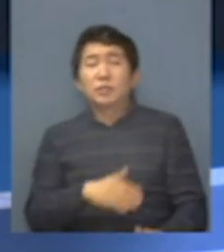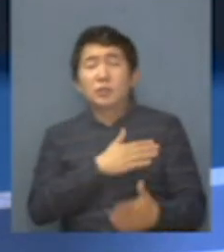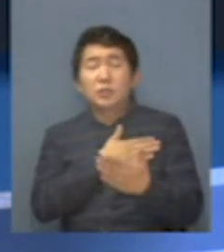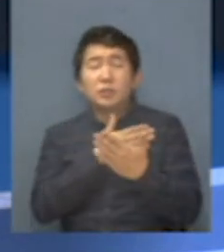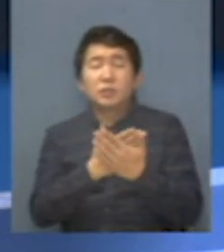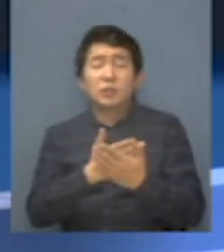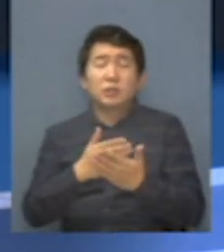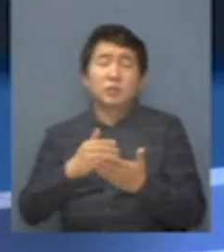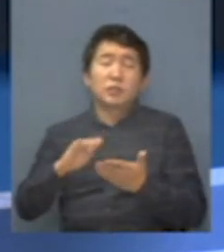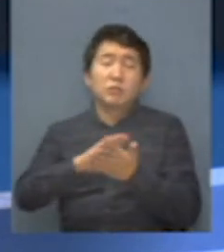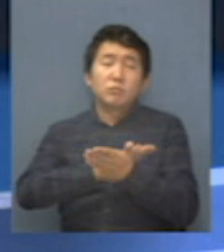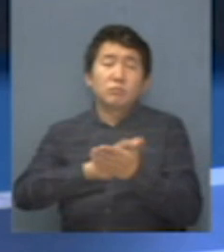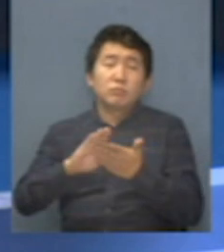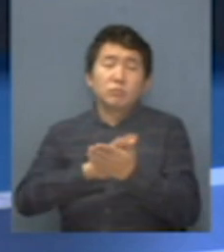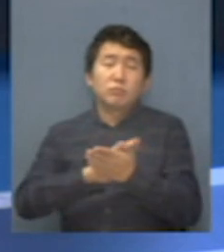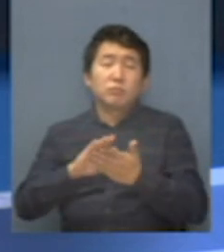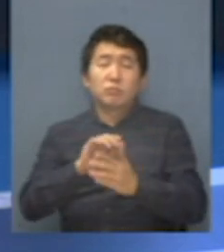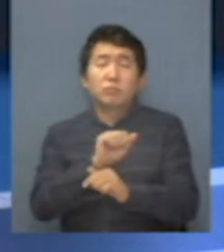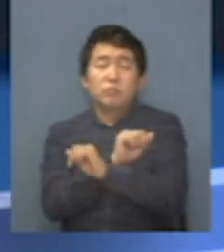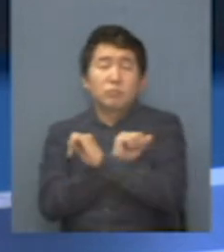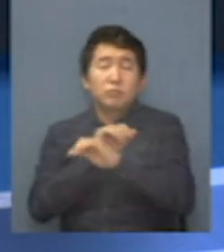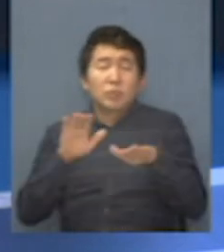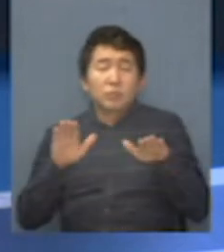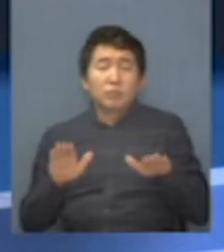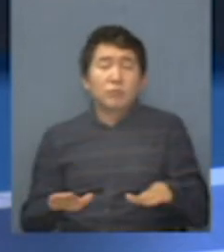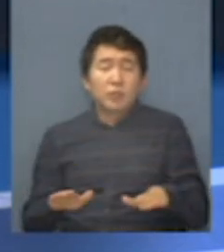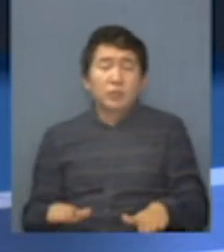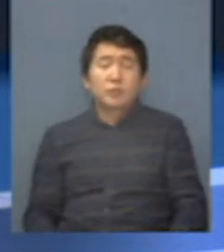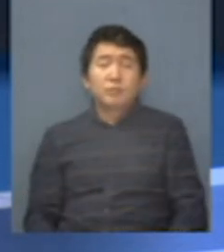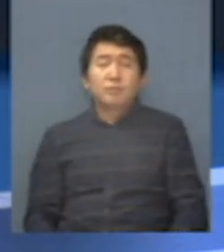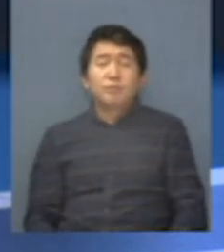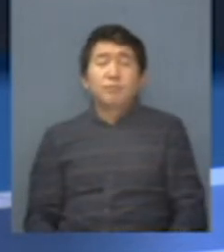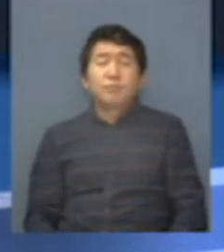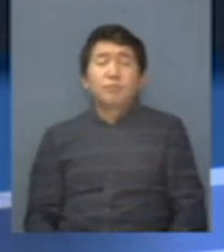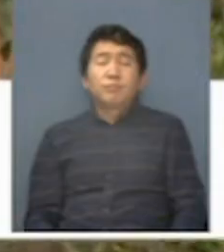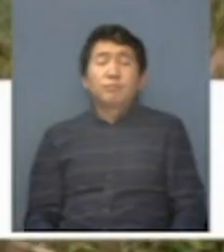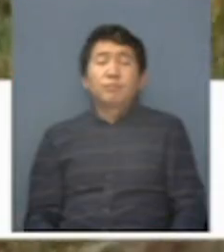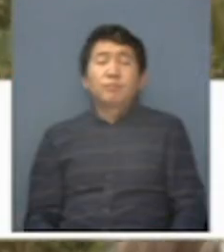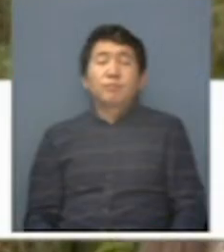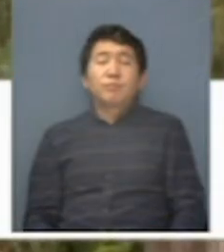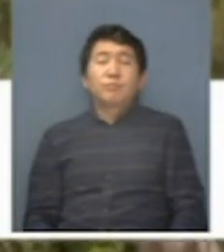очистке от мусора популярного места отдыха в поселке Белоусовка.